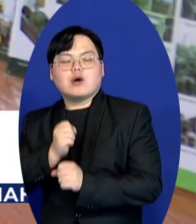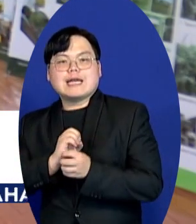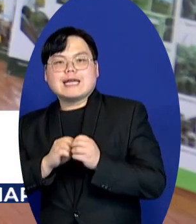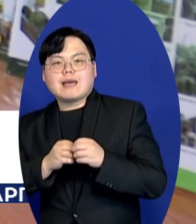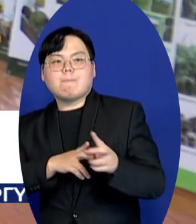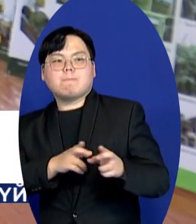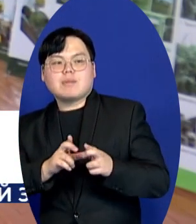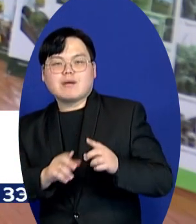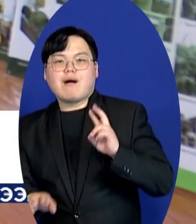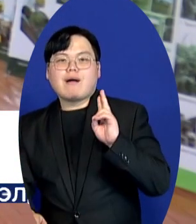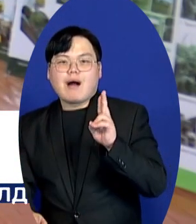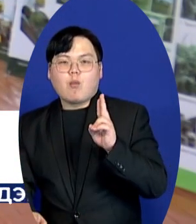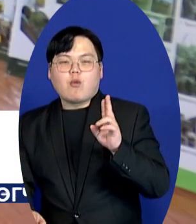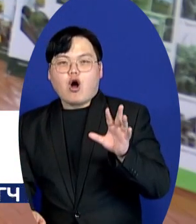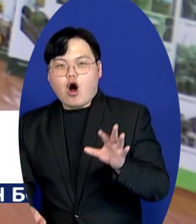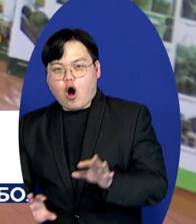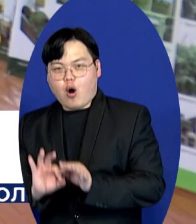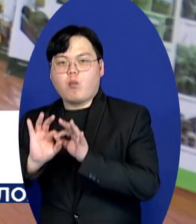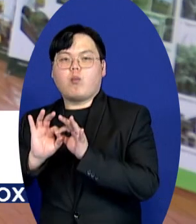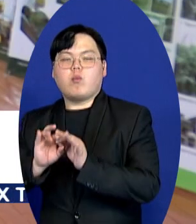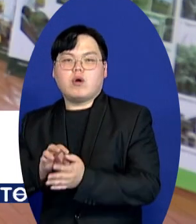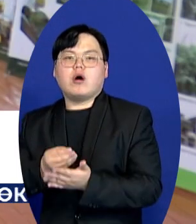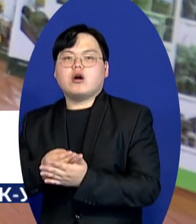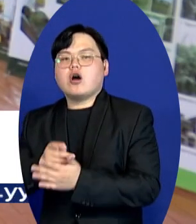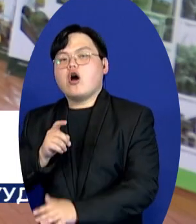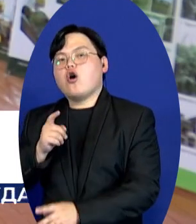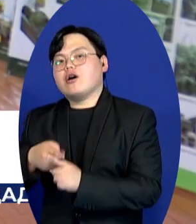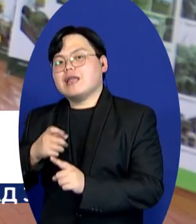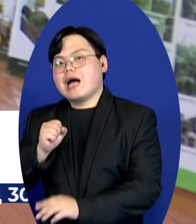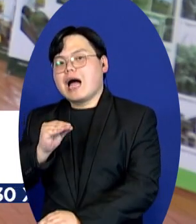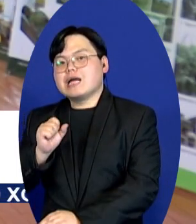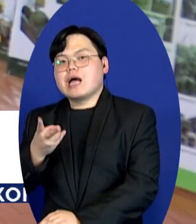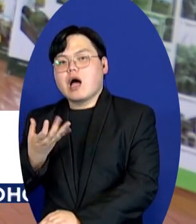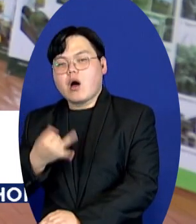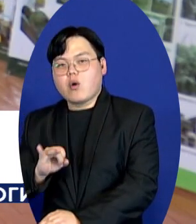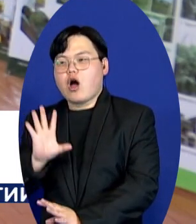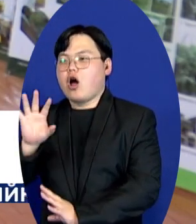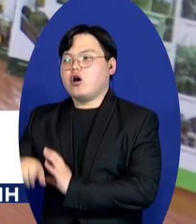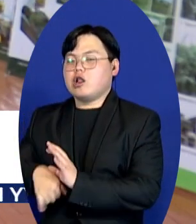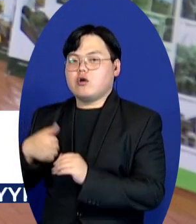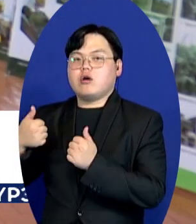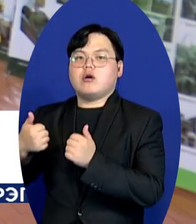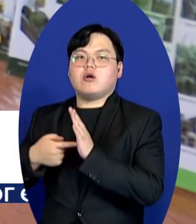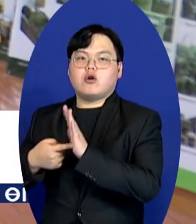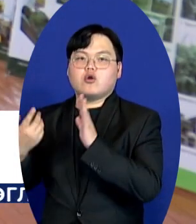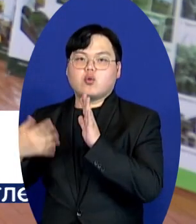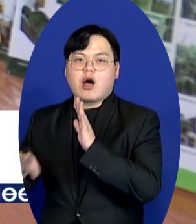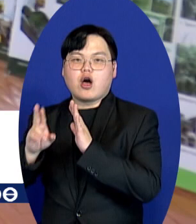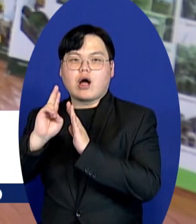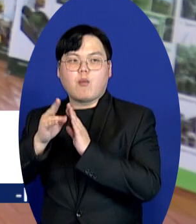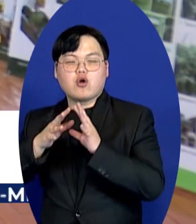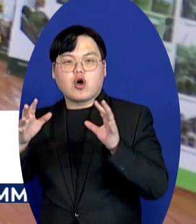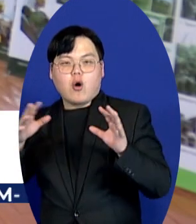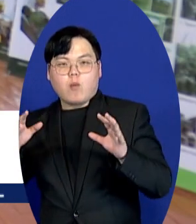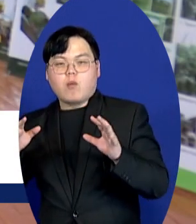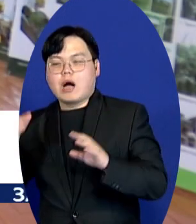байгаа бизнес эрхэлж байгаа компаниудтай бас шууд холбоотой. Хөдөө аж ахуйн салбарт одоо олон улсын хэмжээнд хүрсэн томоохон одоо компаниуд үйл ажиллагаа явуулаад